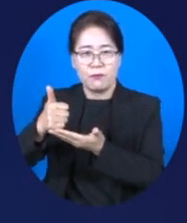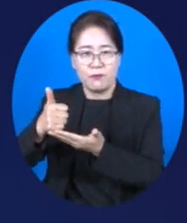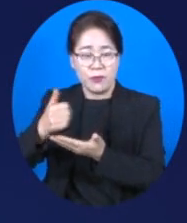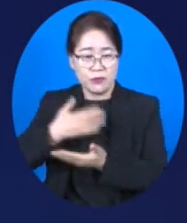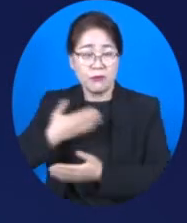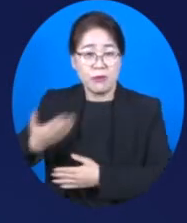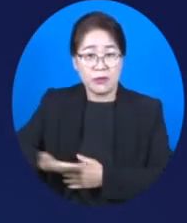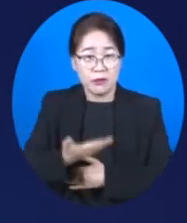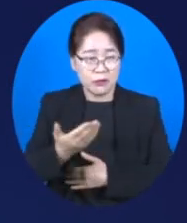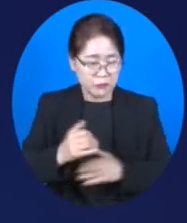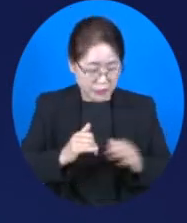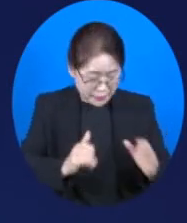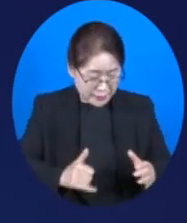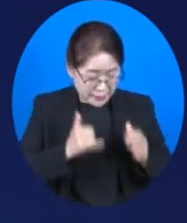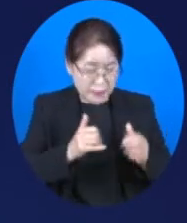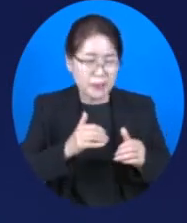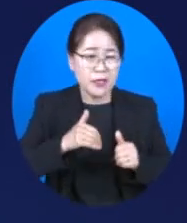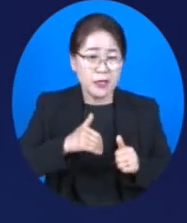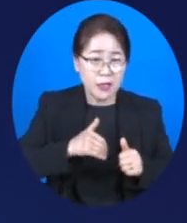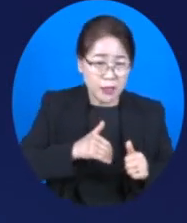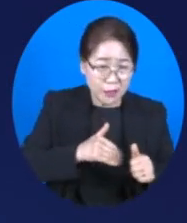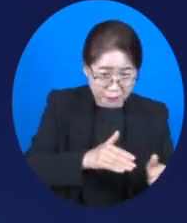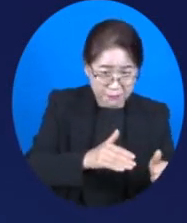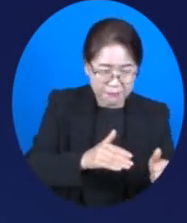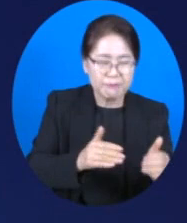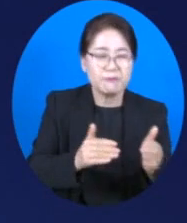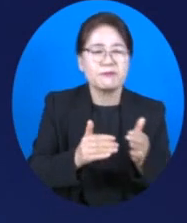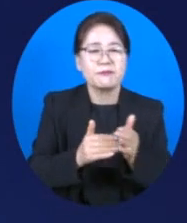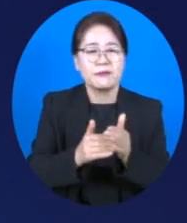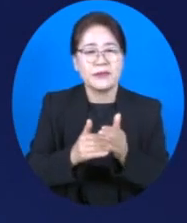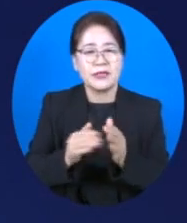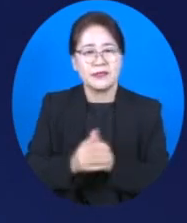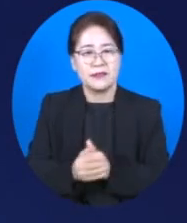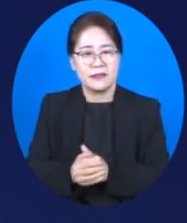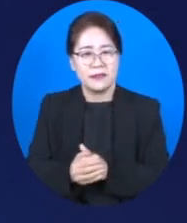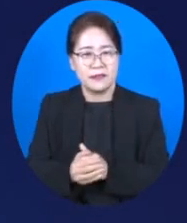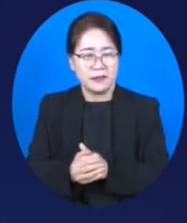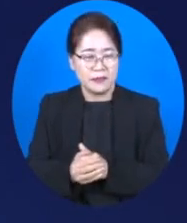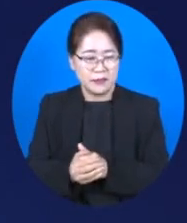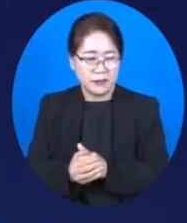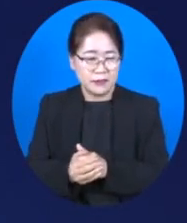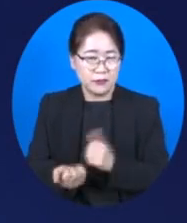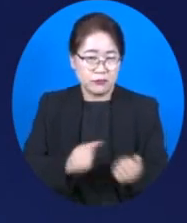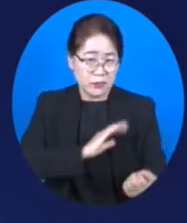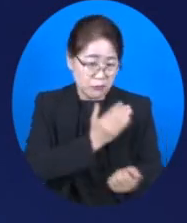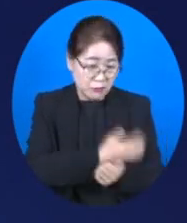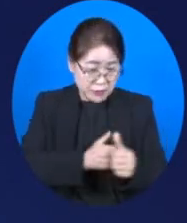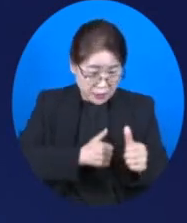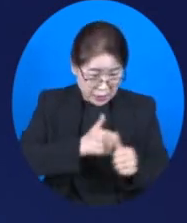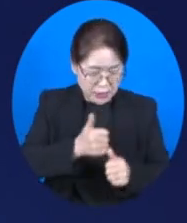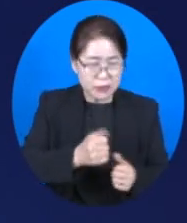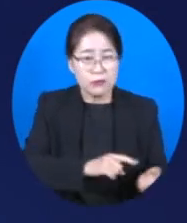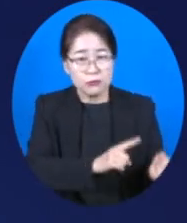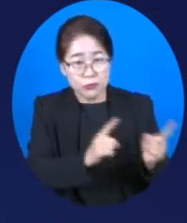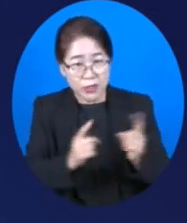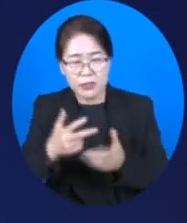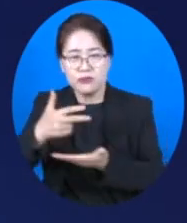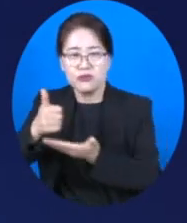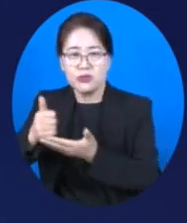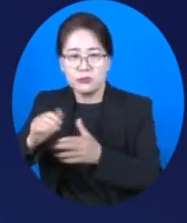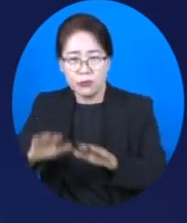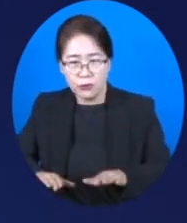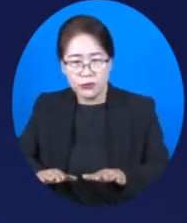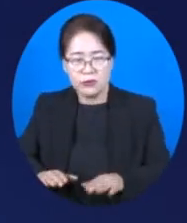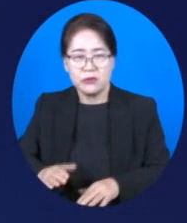저와 여러분을 이 세상 가운데 보내신 것입니다. 사망의 권세를 물리치시고 부활하신 주님께서 오늘